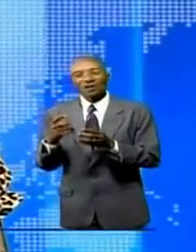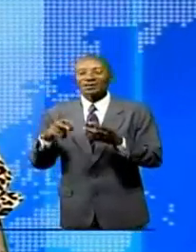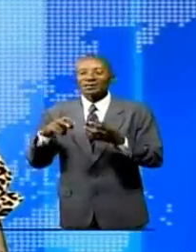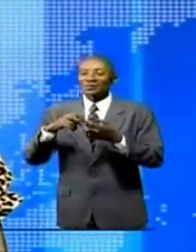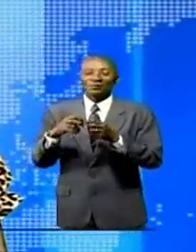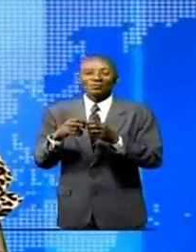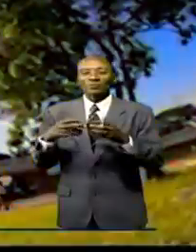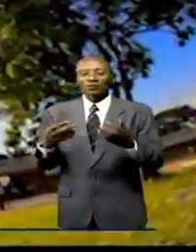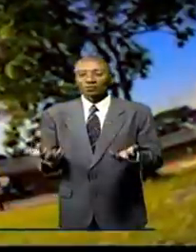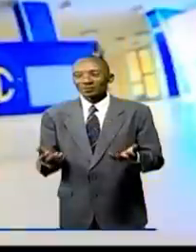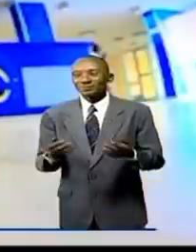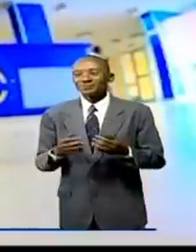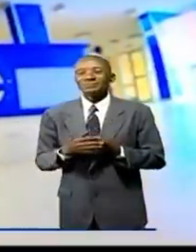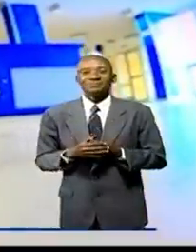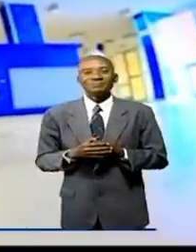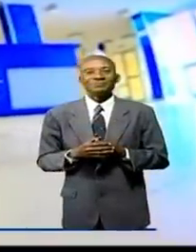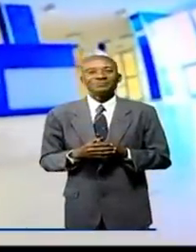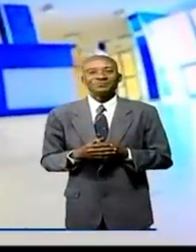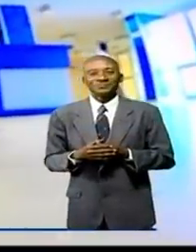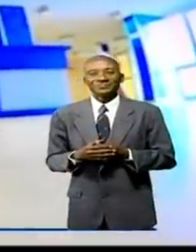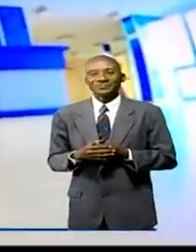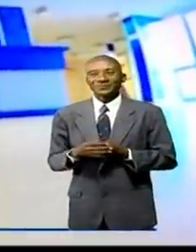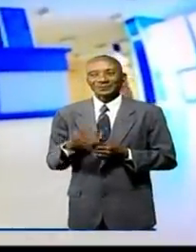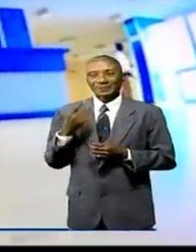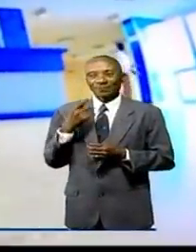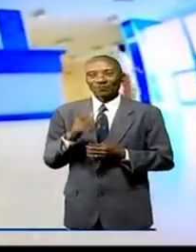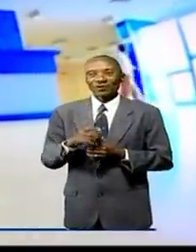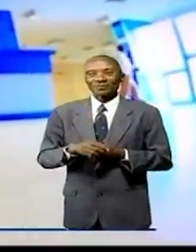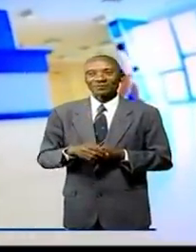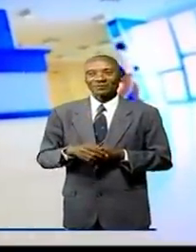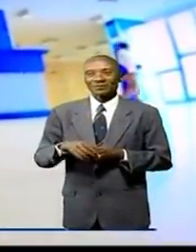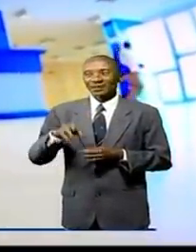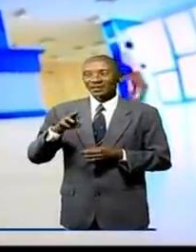Mukundi. RTNC, les journaux.